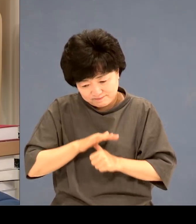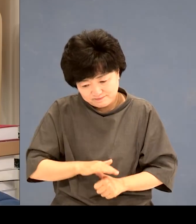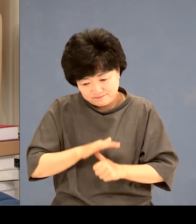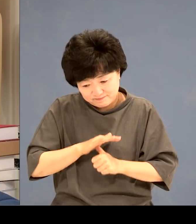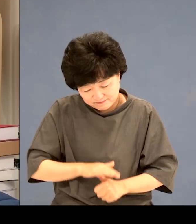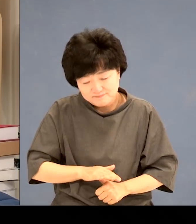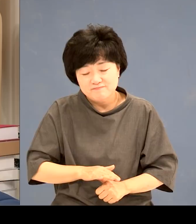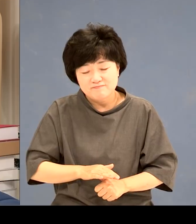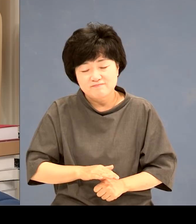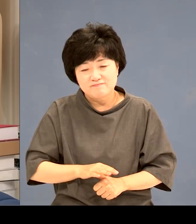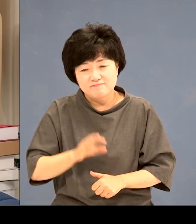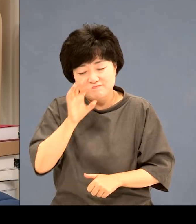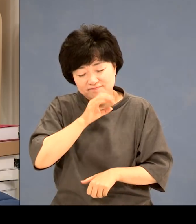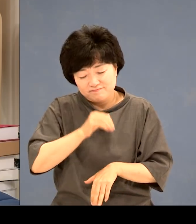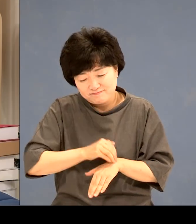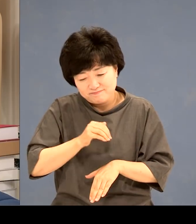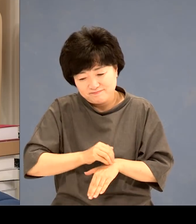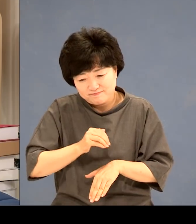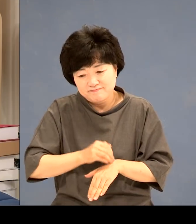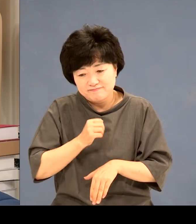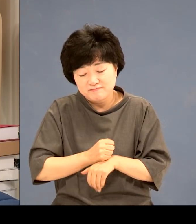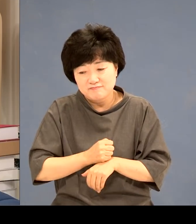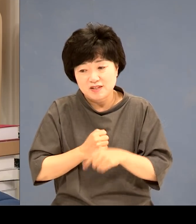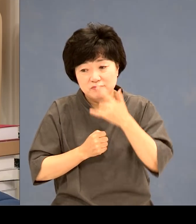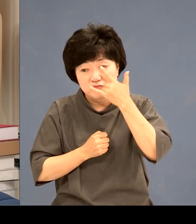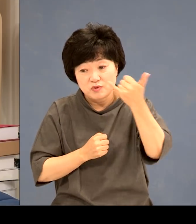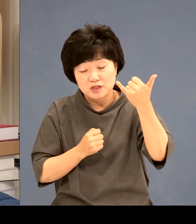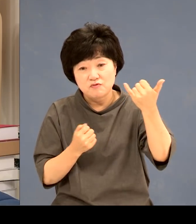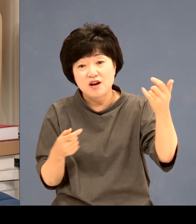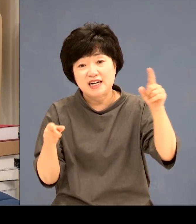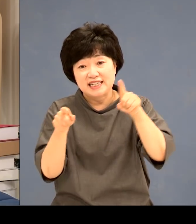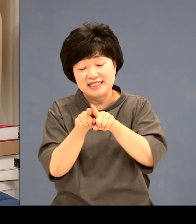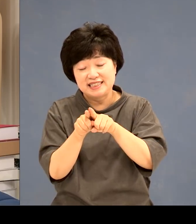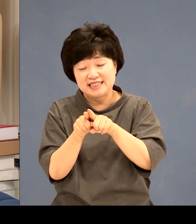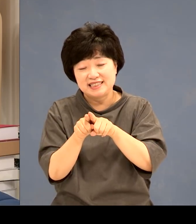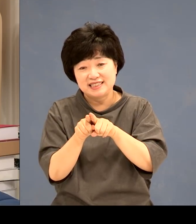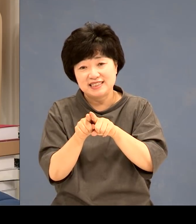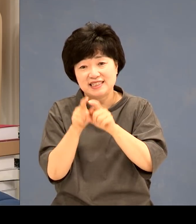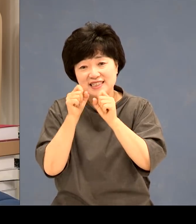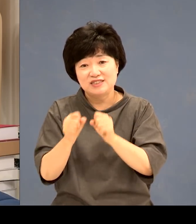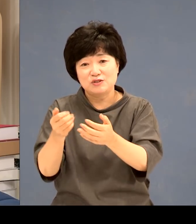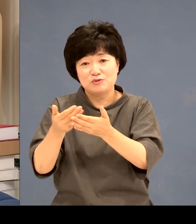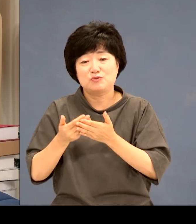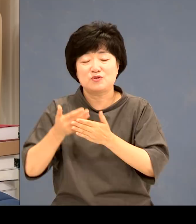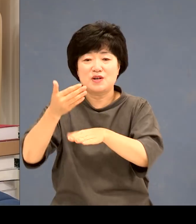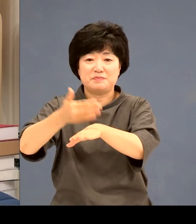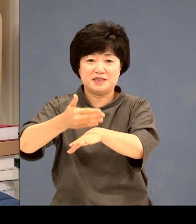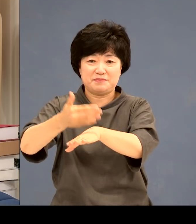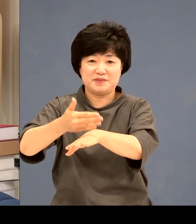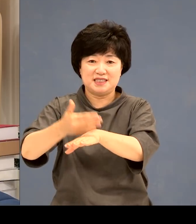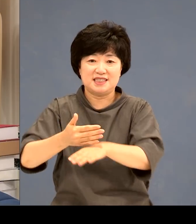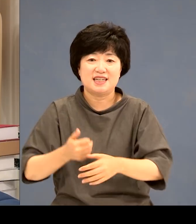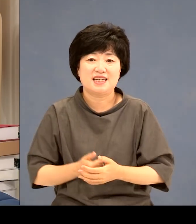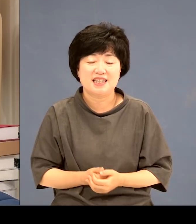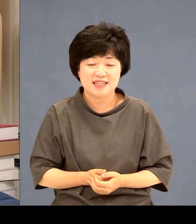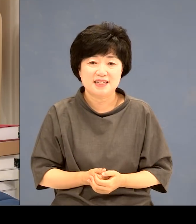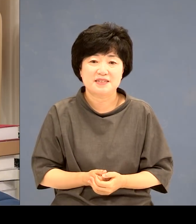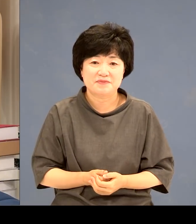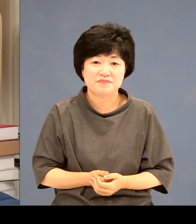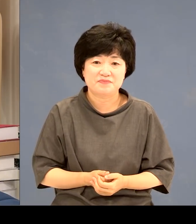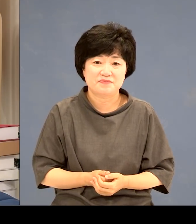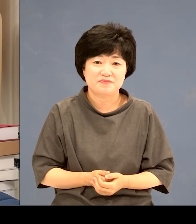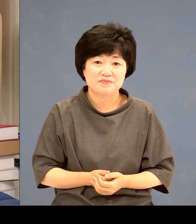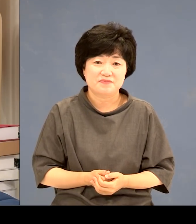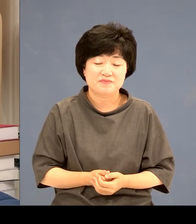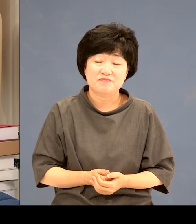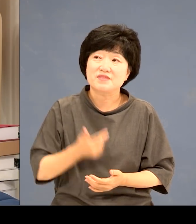수 없는 아픔 가운데 그거를 감내하면서 함께 선교지에 부모님과 함께 있어줘서 정말 감사합니다.